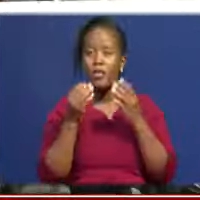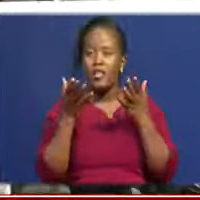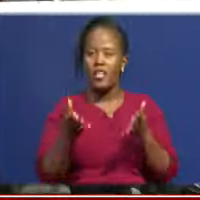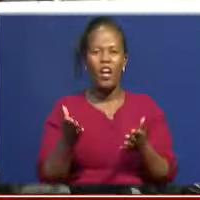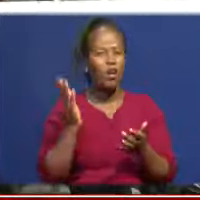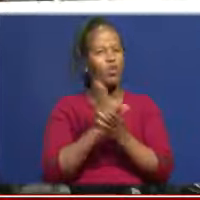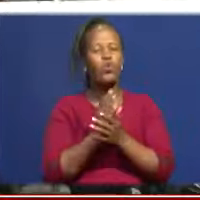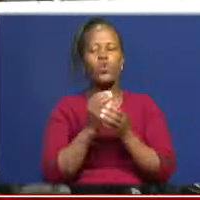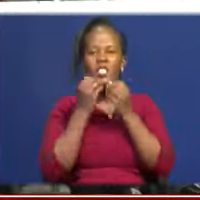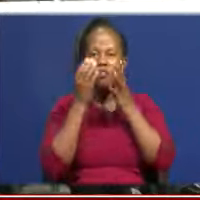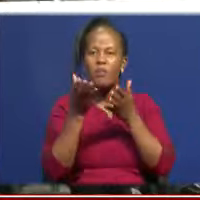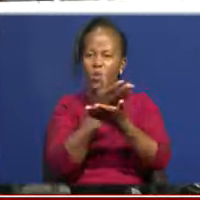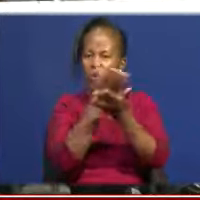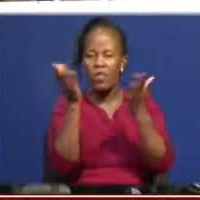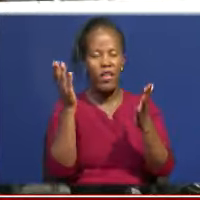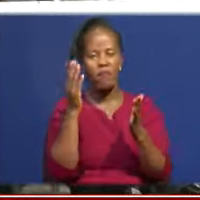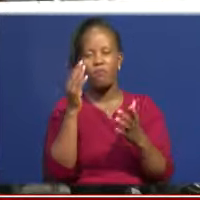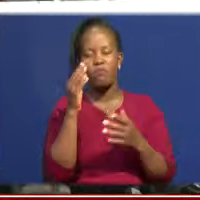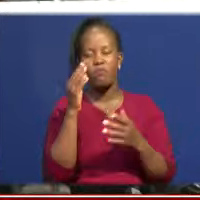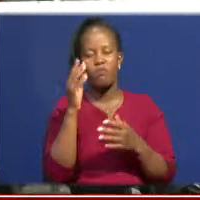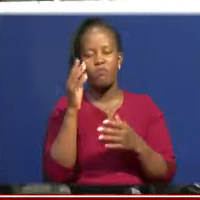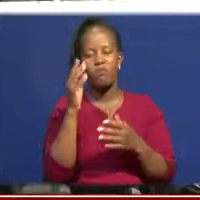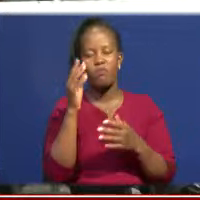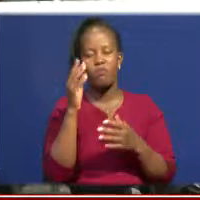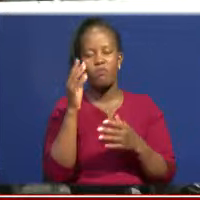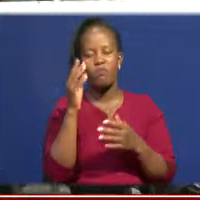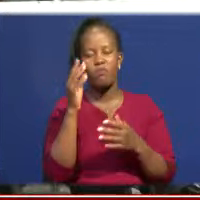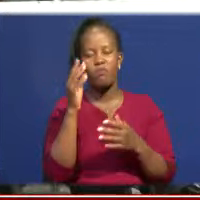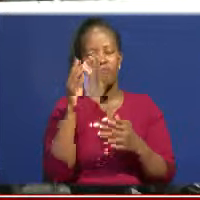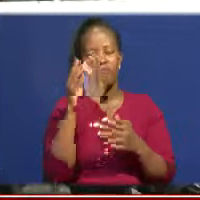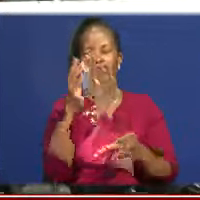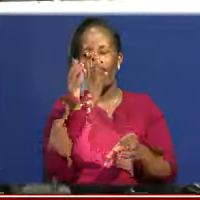Tunaona ni uongo. Na huo uo